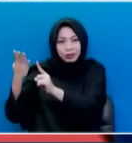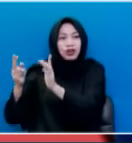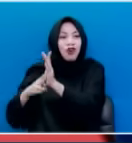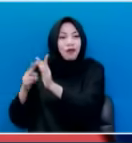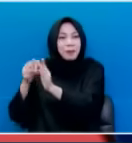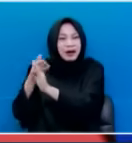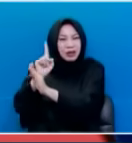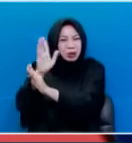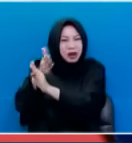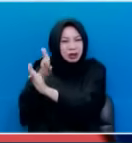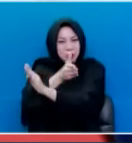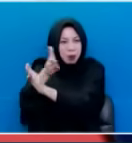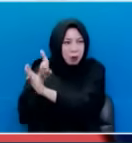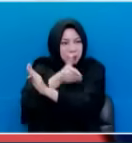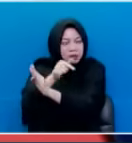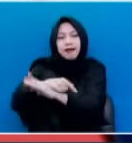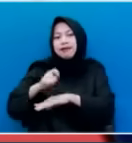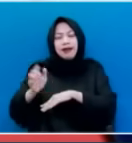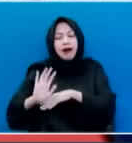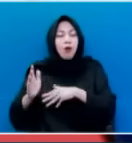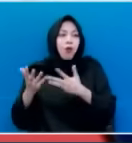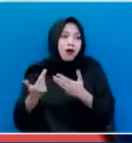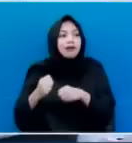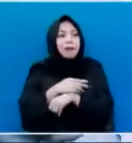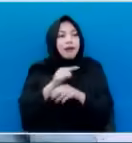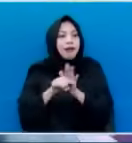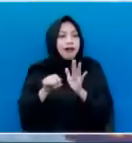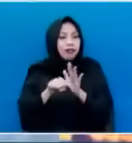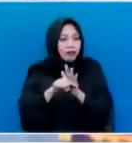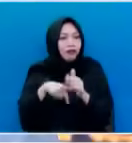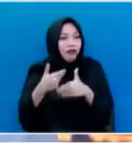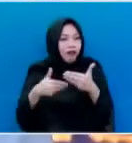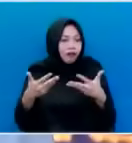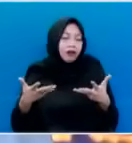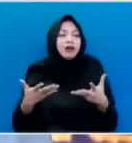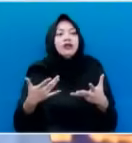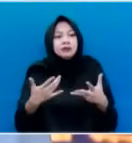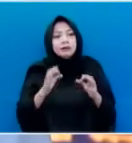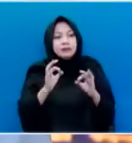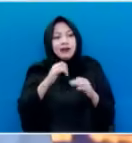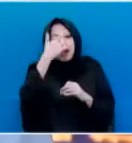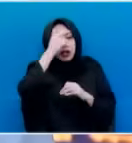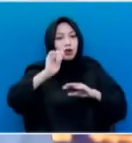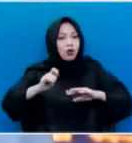kita butuhkan untuk demokrasi di negara ini. Terima kasih sudah bergabung bersama kami, Mbak Bivitri Susanti, pakar hukum